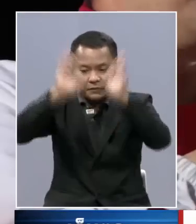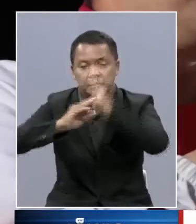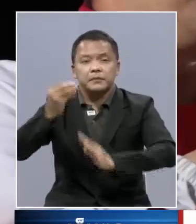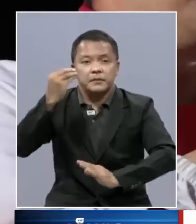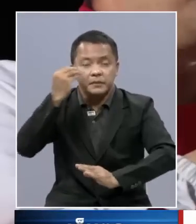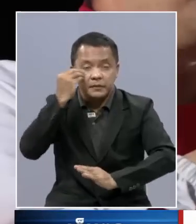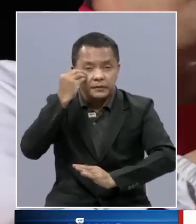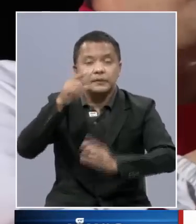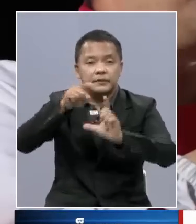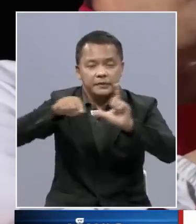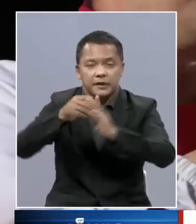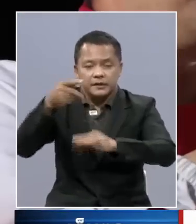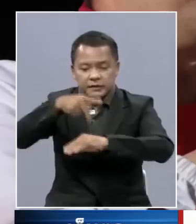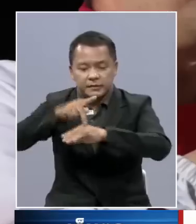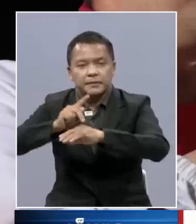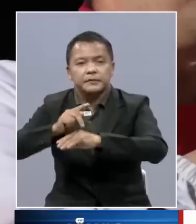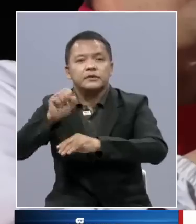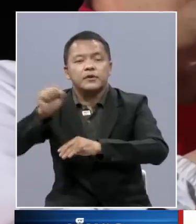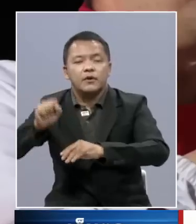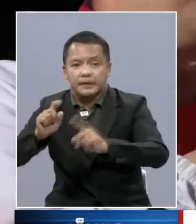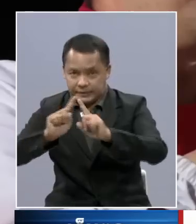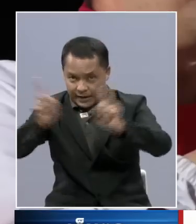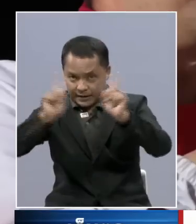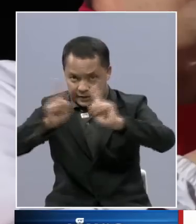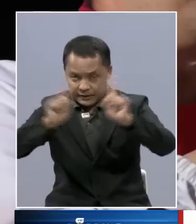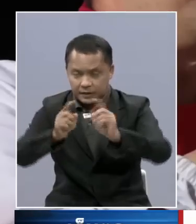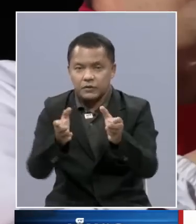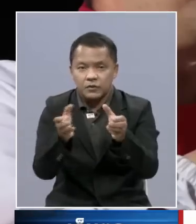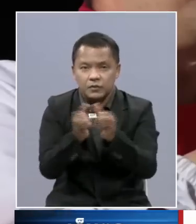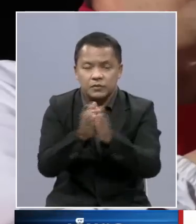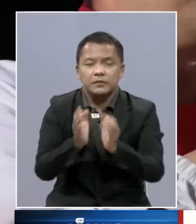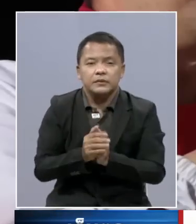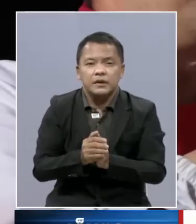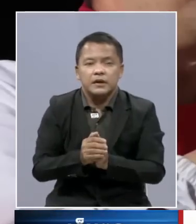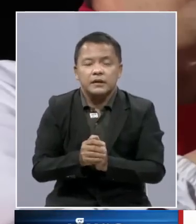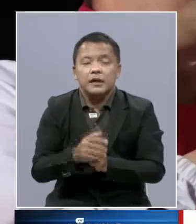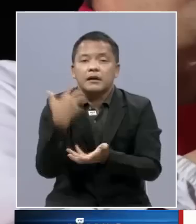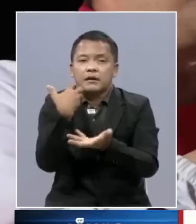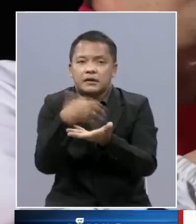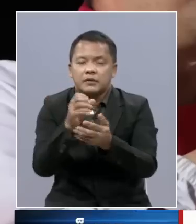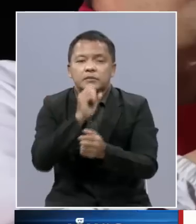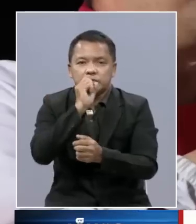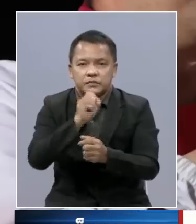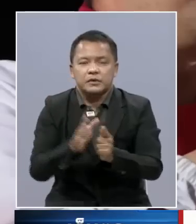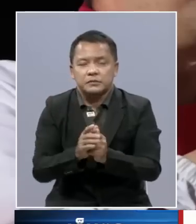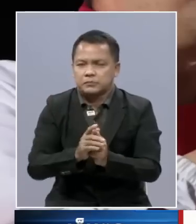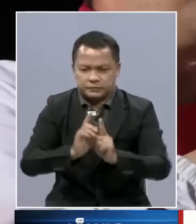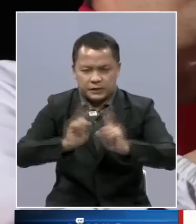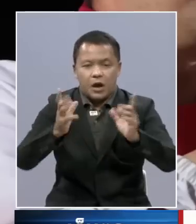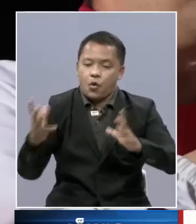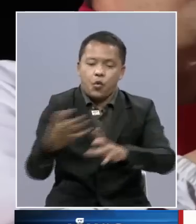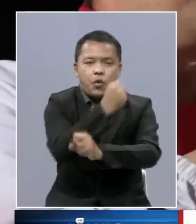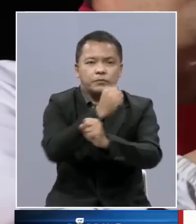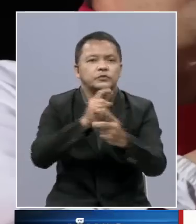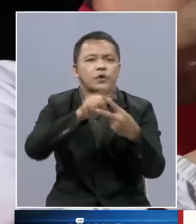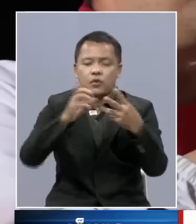ากับเรื่องของตำแหน่งประธานสภาเนี่ยอันนี้มันเป็นคนละเรื่องกันทีนี้ในมุมของคุณอนุสรเนี่ยบอกว่าไม่ควรเหมารวมทั้